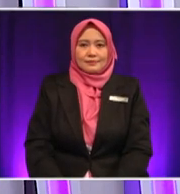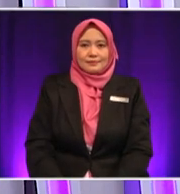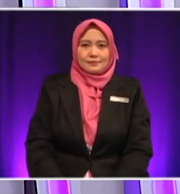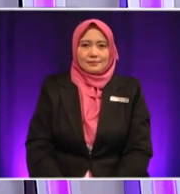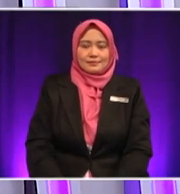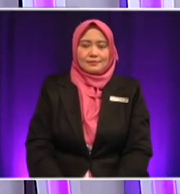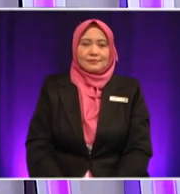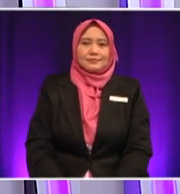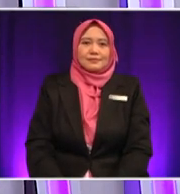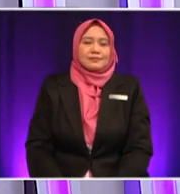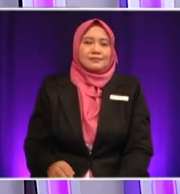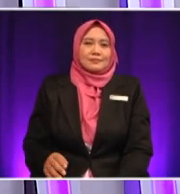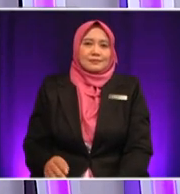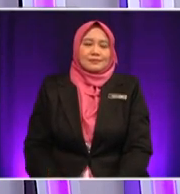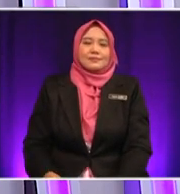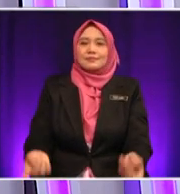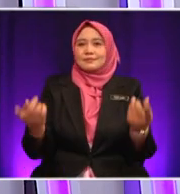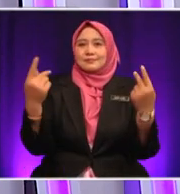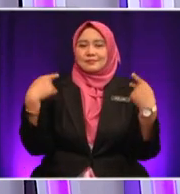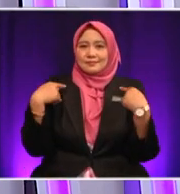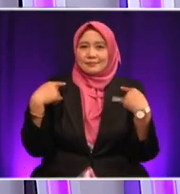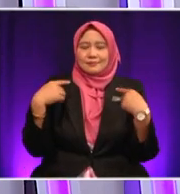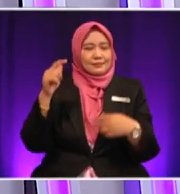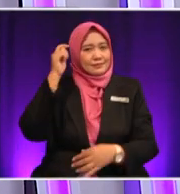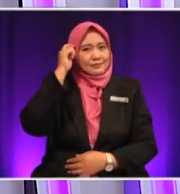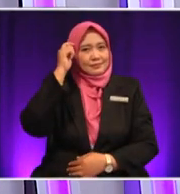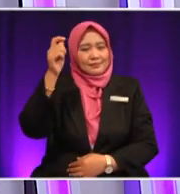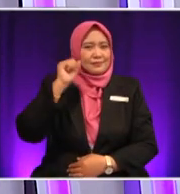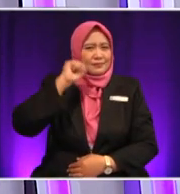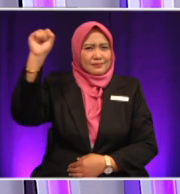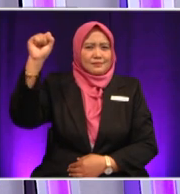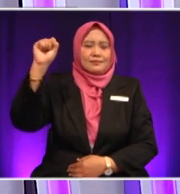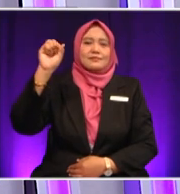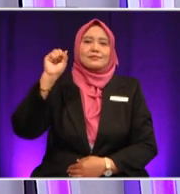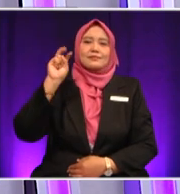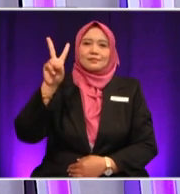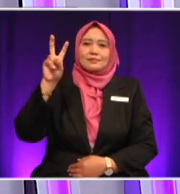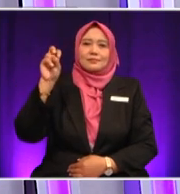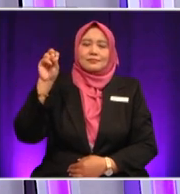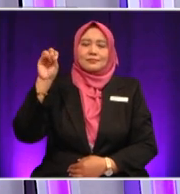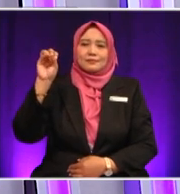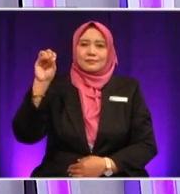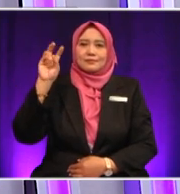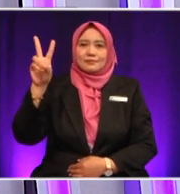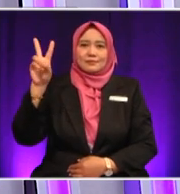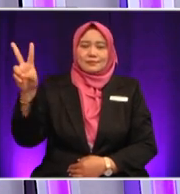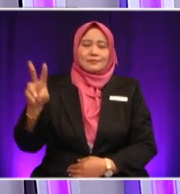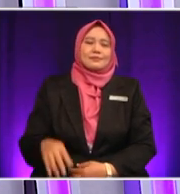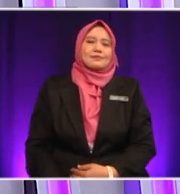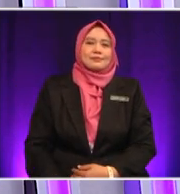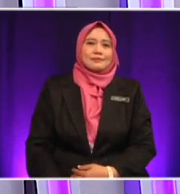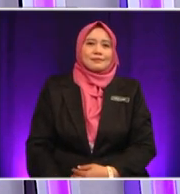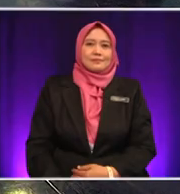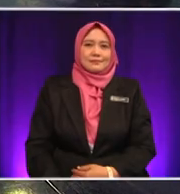kembali menonton sukses SPM 22 mata pelajaran kita pada hari ini adalah sains computer